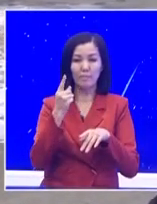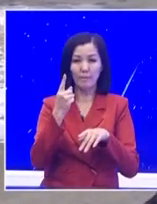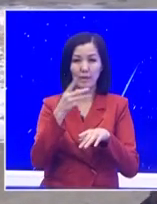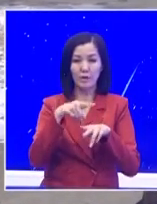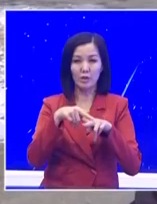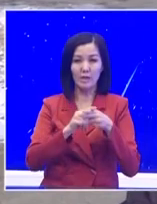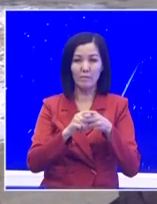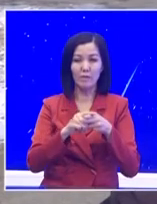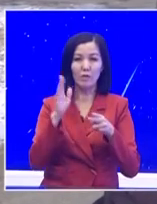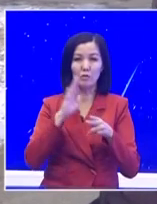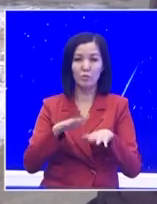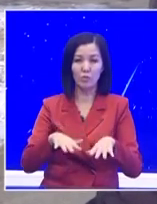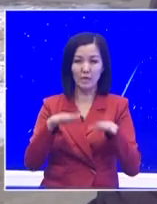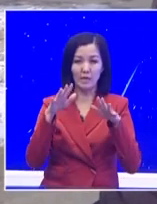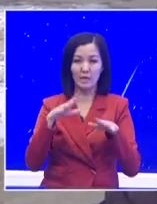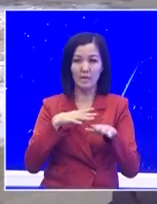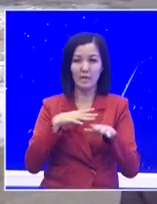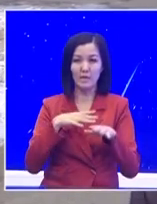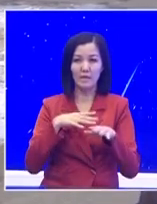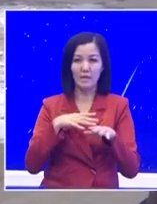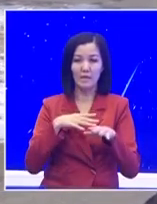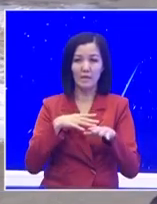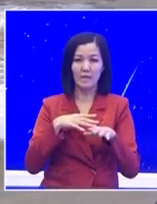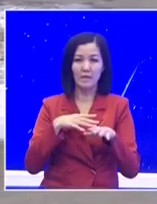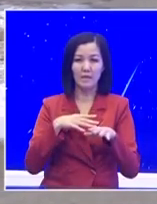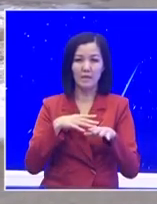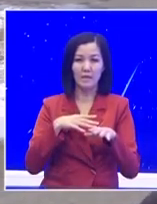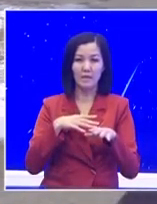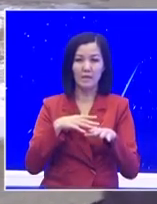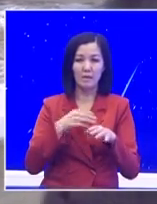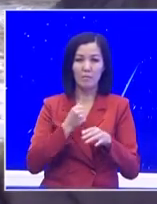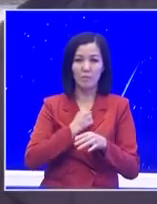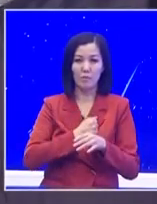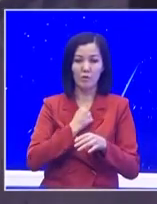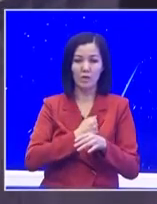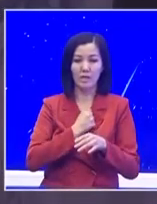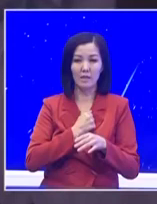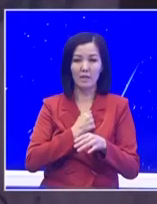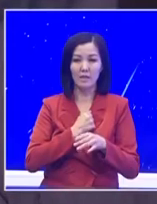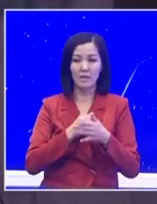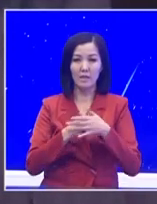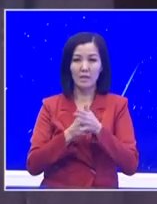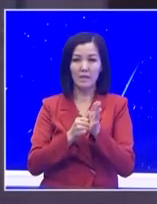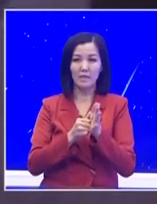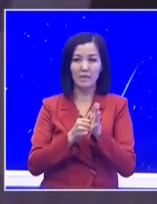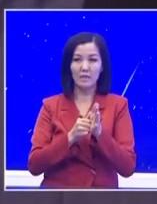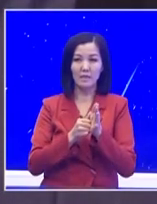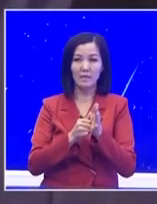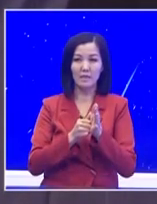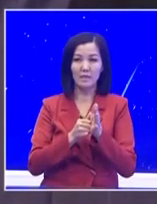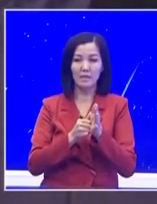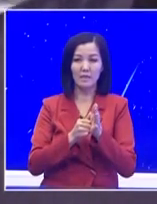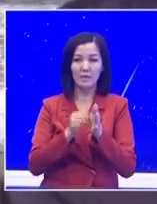келді. Су келген кезде моншаның есігін ашып қойдым. Моншаның есіктерін су жұлып-жұлып алып кетті